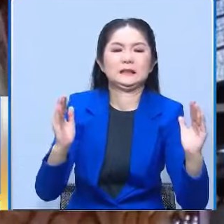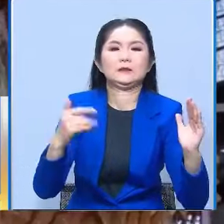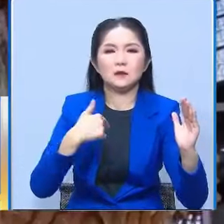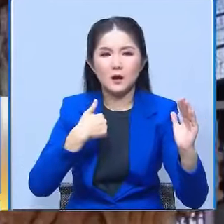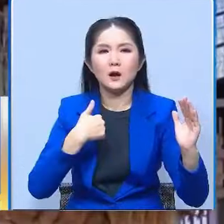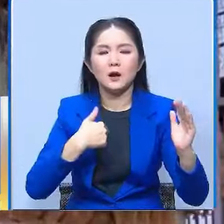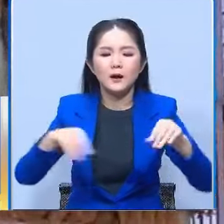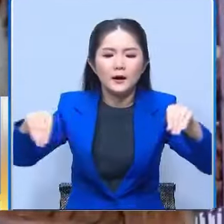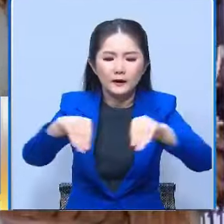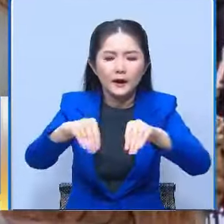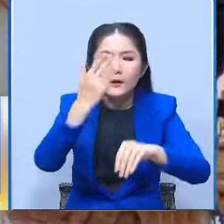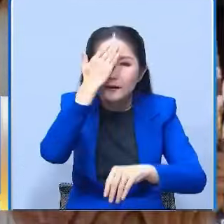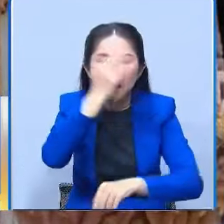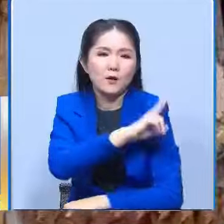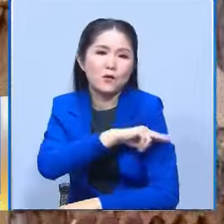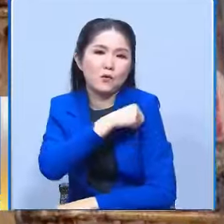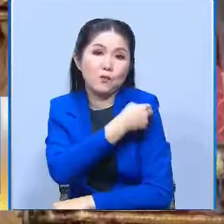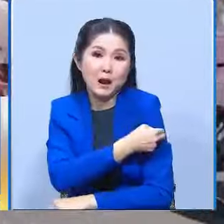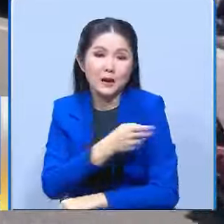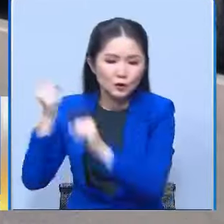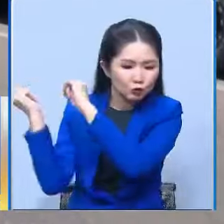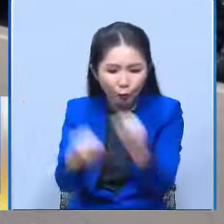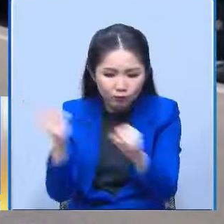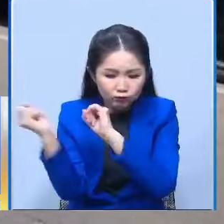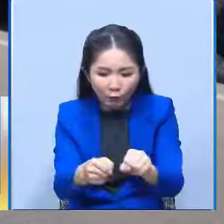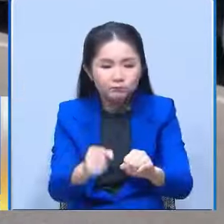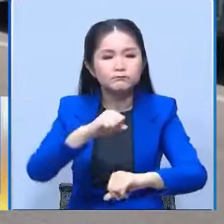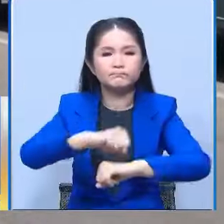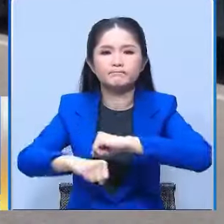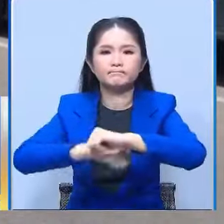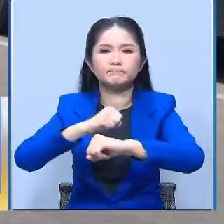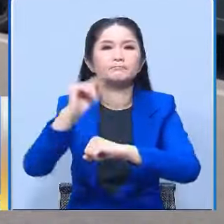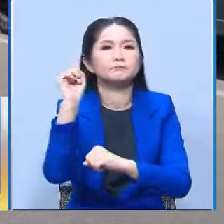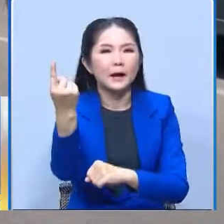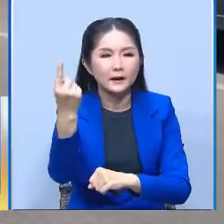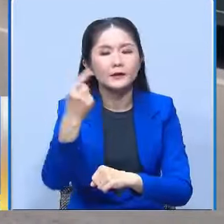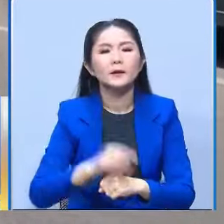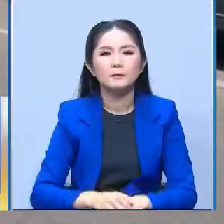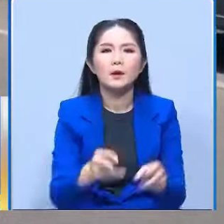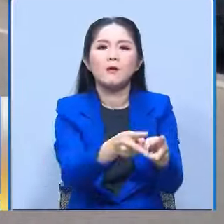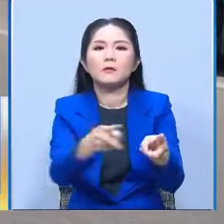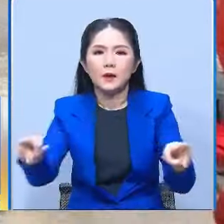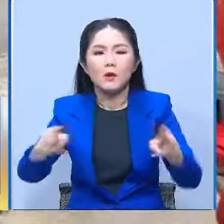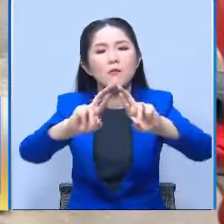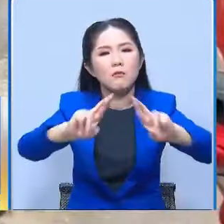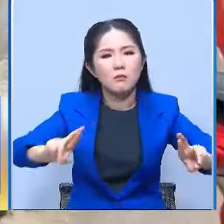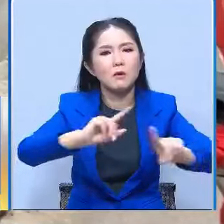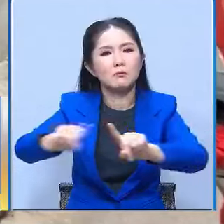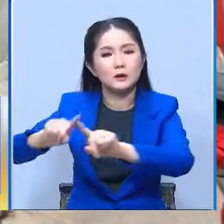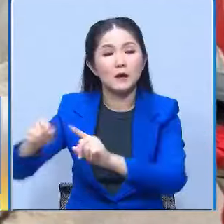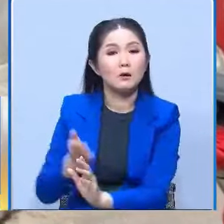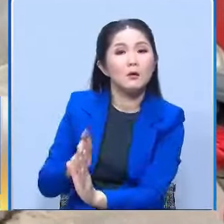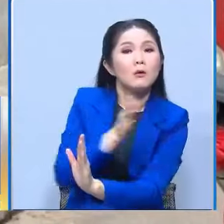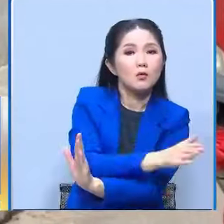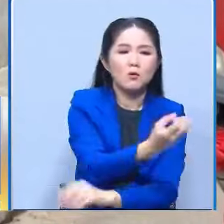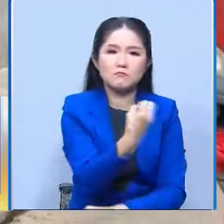พยาบาลประทายแล้วก่อสร้างต่อเติมอาคารลักษณะคล้ายห้องแถวร้านค้าโดยไม่ได้บอกกล่าวให้ทราบกันก่อนช